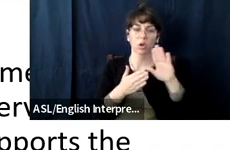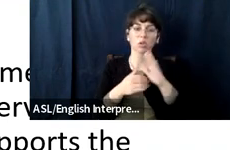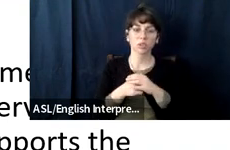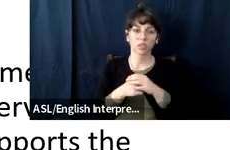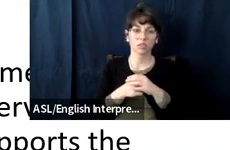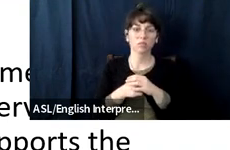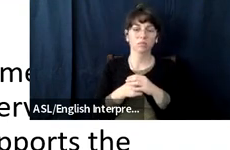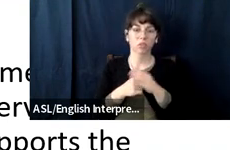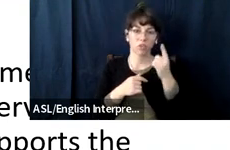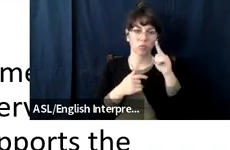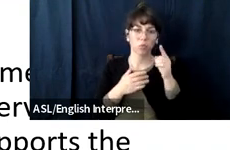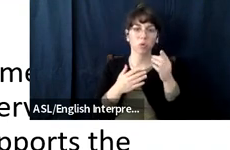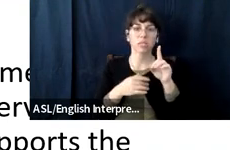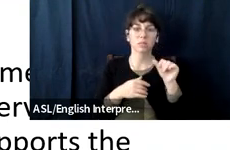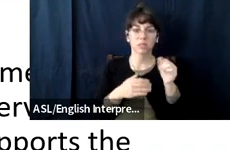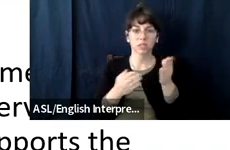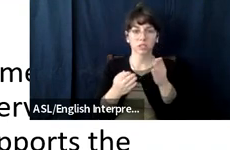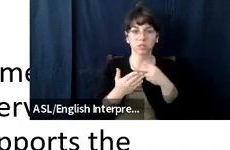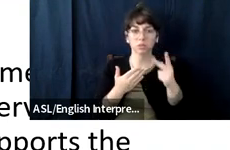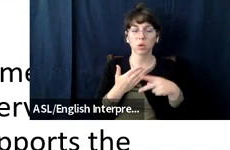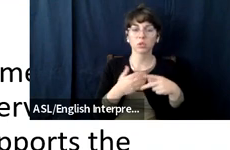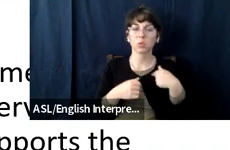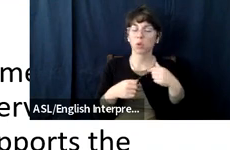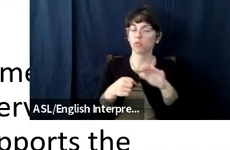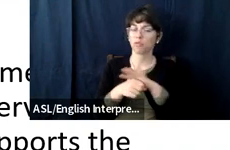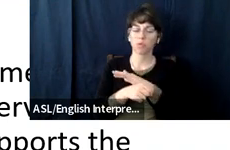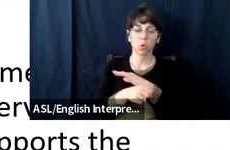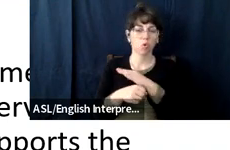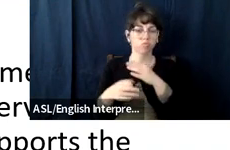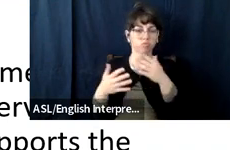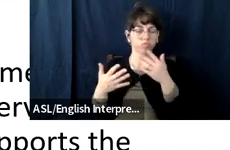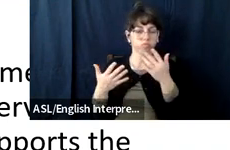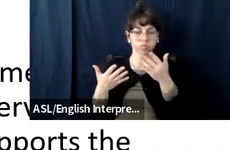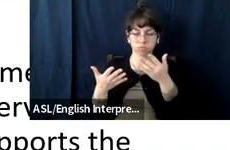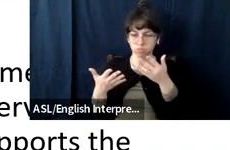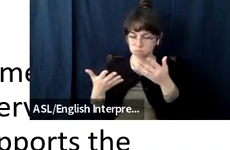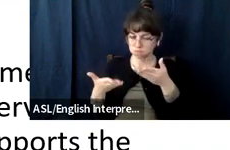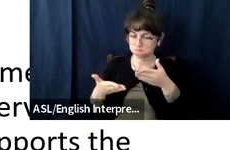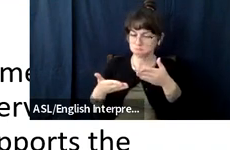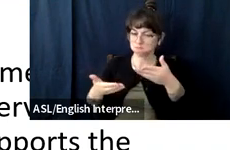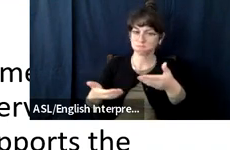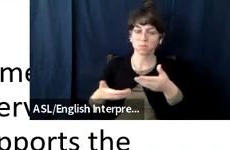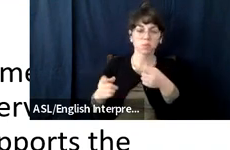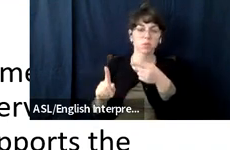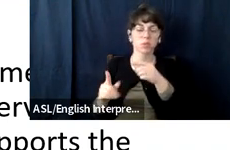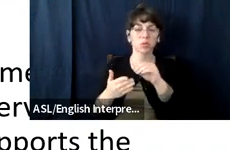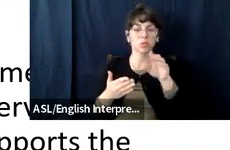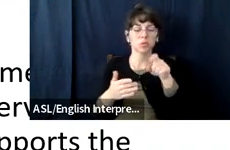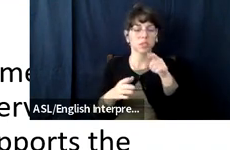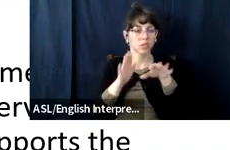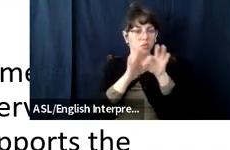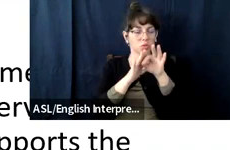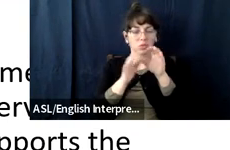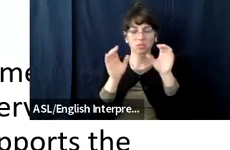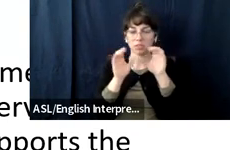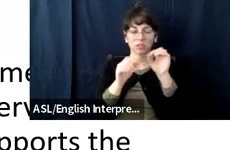a fully inclusive program which means that a student is to choose a certificate or field or major